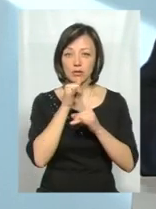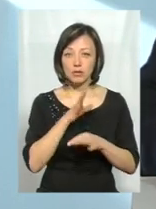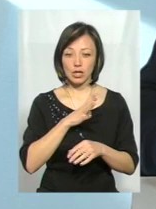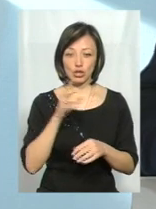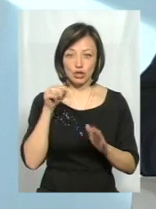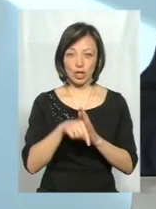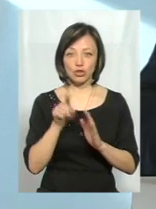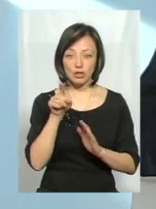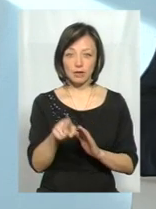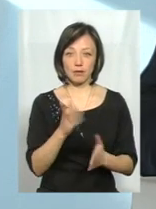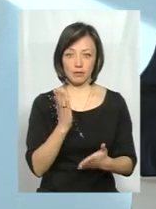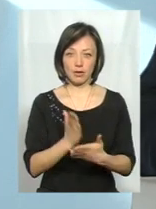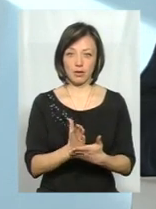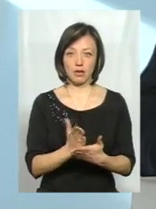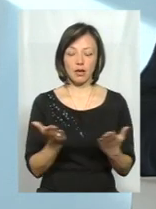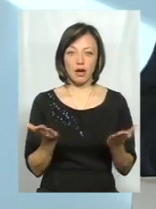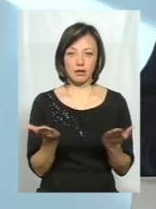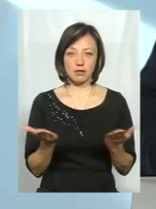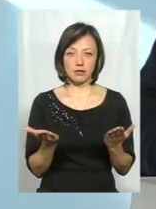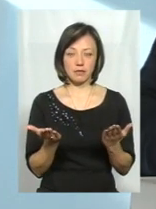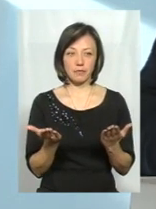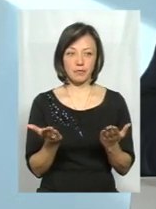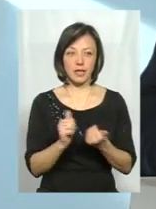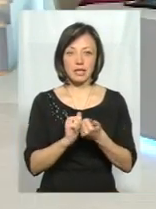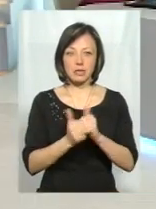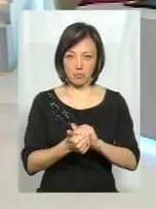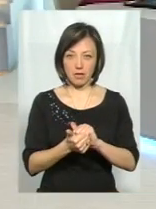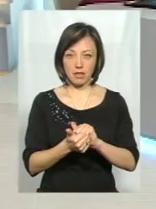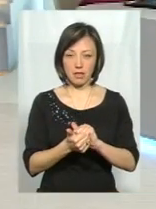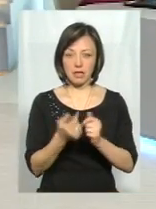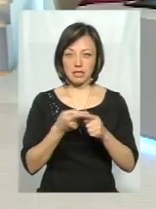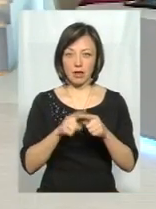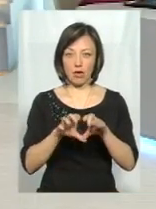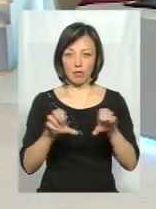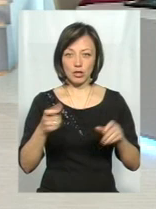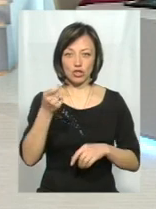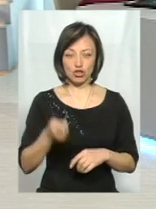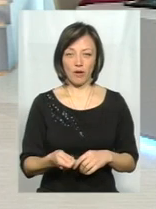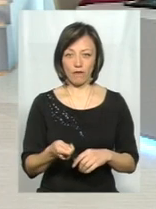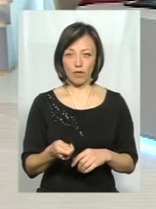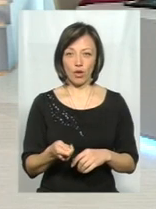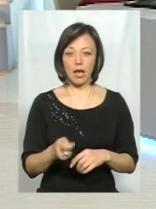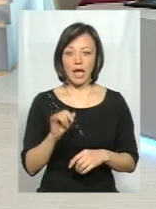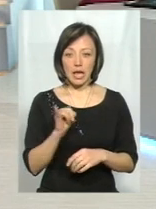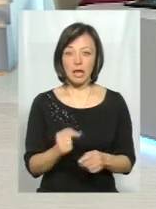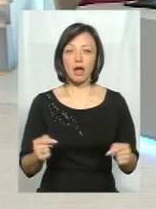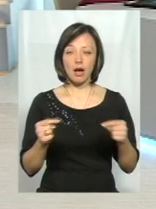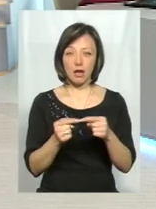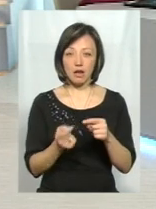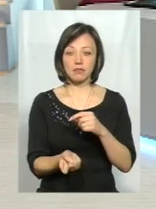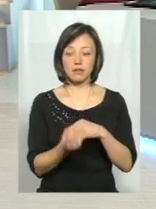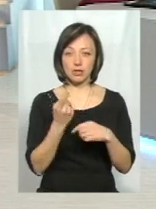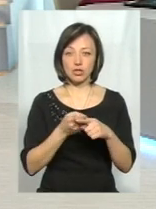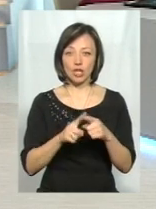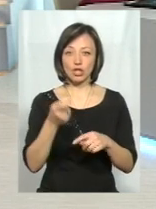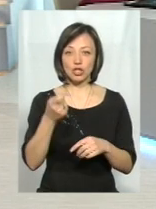там заложена якийсь замінник цієї колбаси дешевої. І вона якраз вискакує, ця